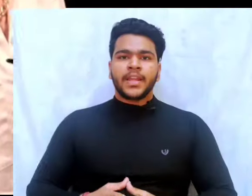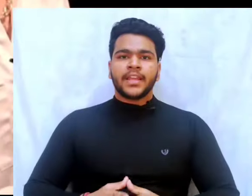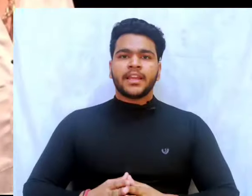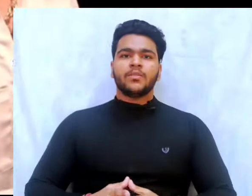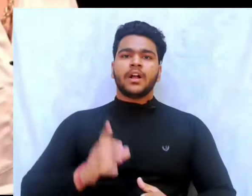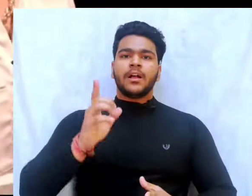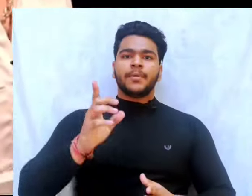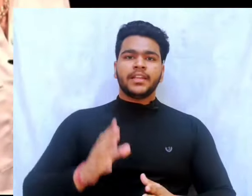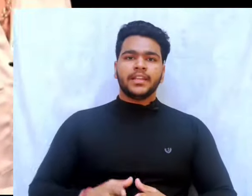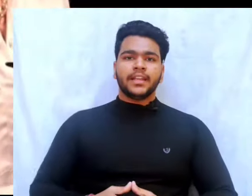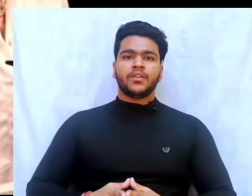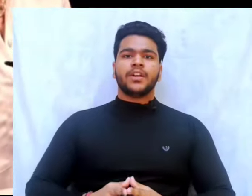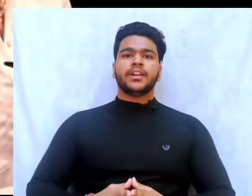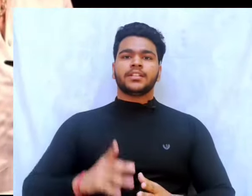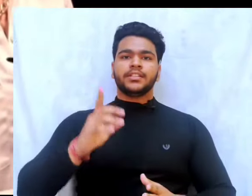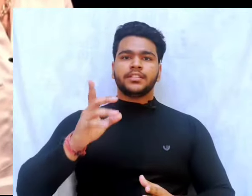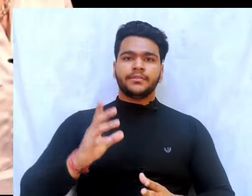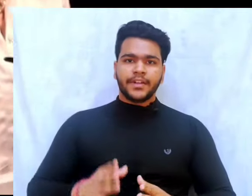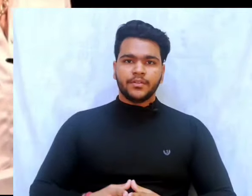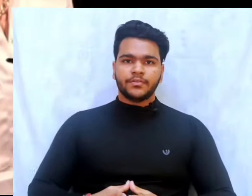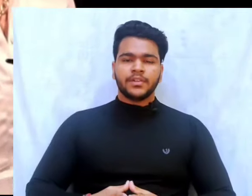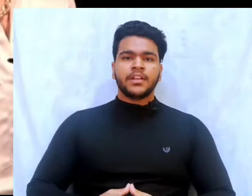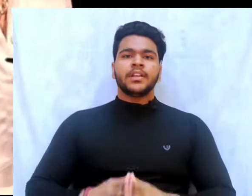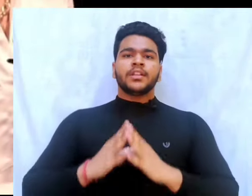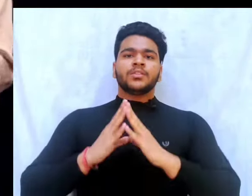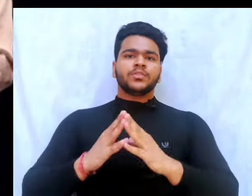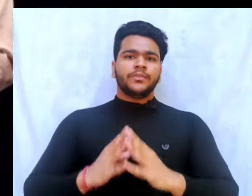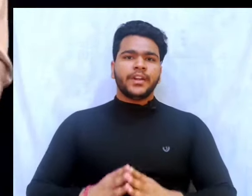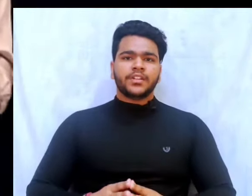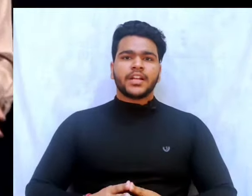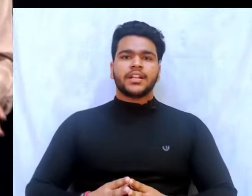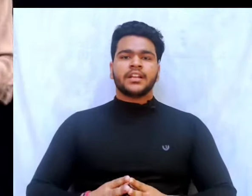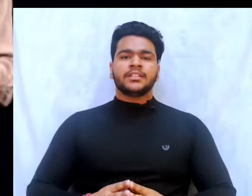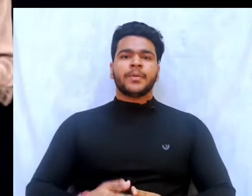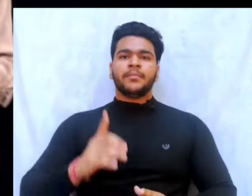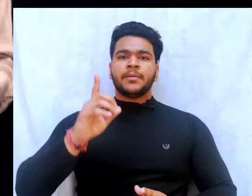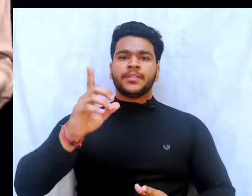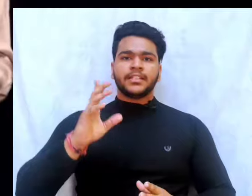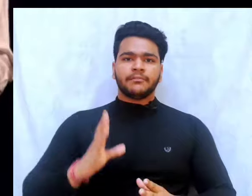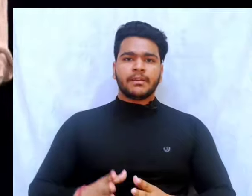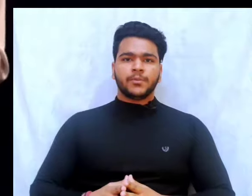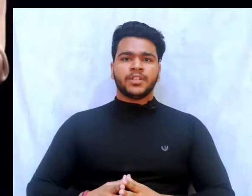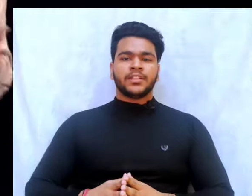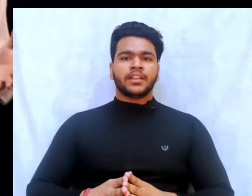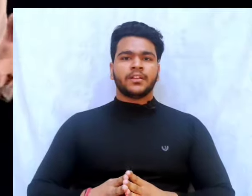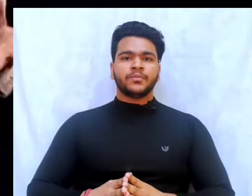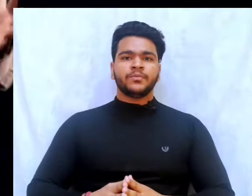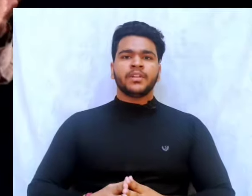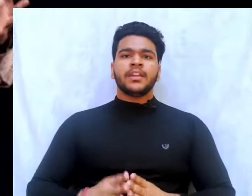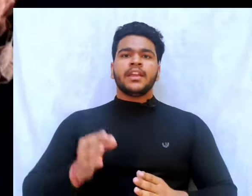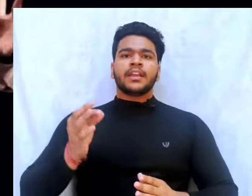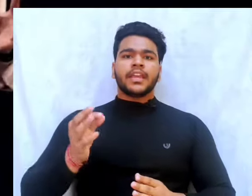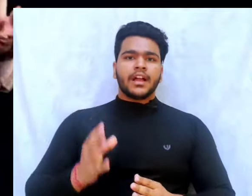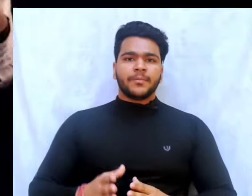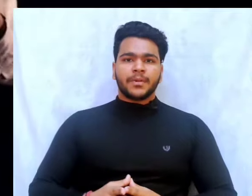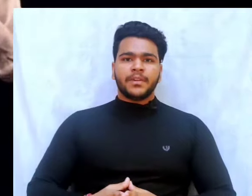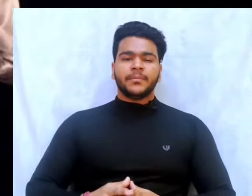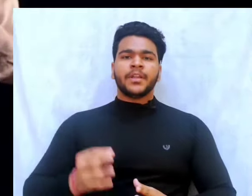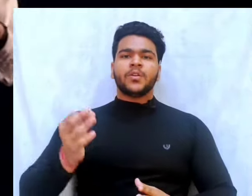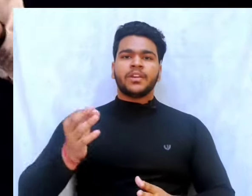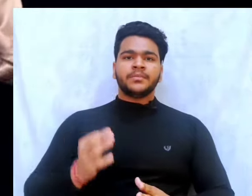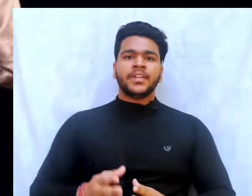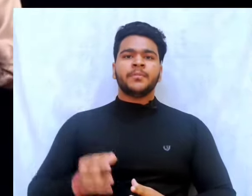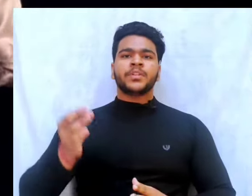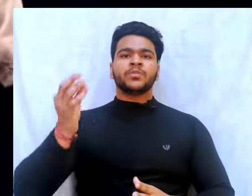दोस्तों मैं लेके आया हूँ आपके लिए एक और इंटरेस्टिंग सी वीडियो। दोस्तों वीडियो स्टार्ट करने से पहले मैं आपसे एक सवाल पूछना चाहता हूँ, क्या आप कभी